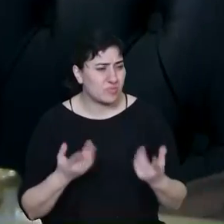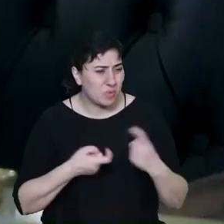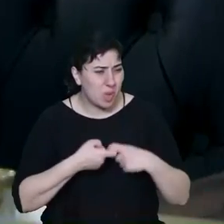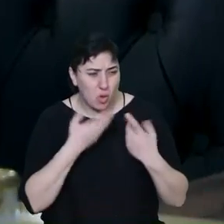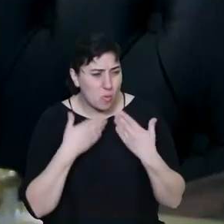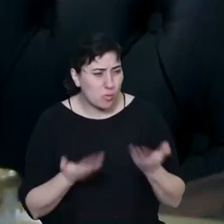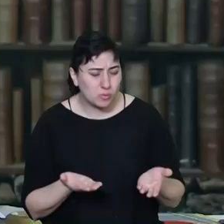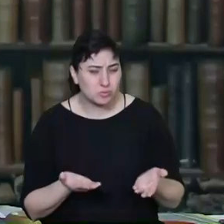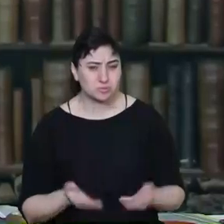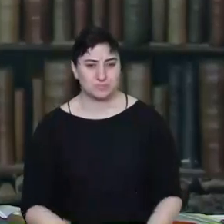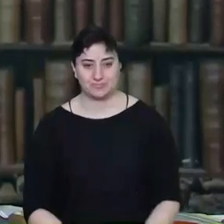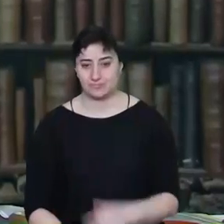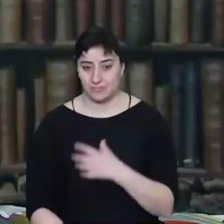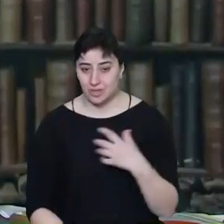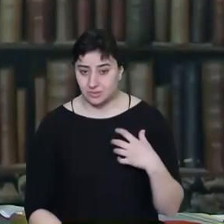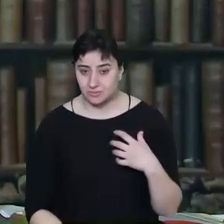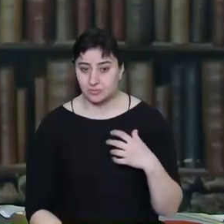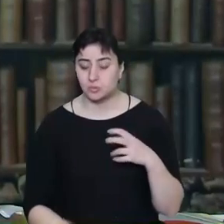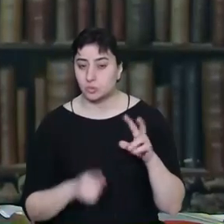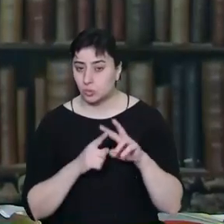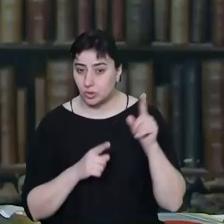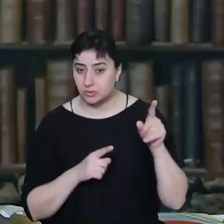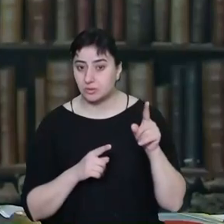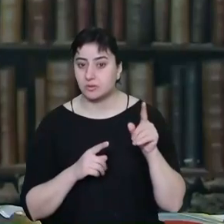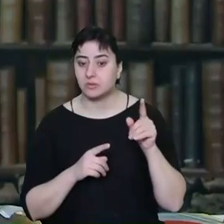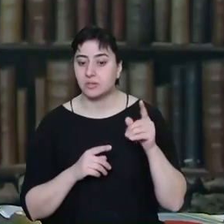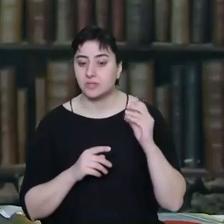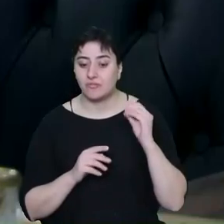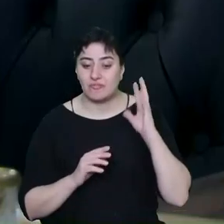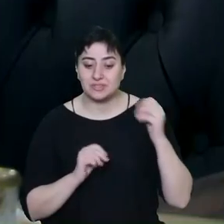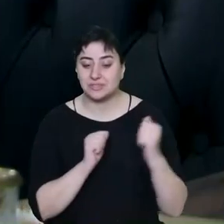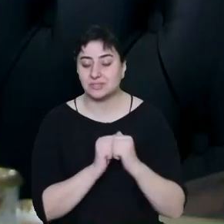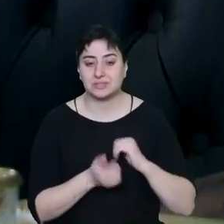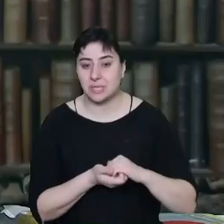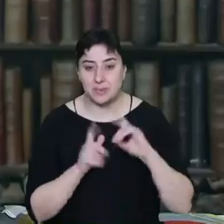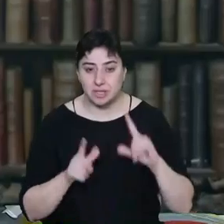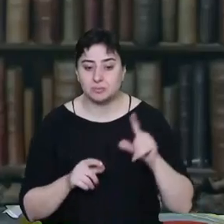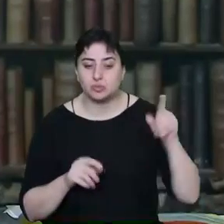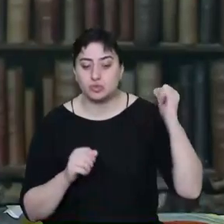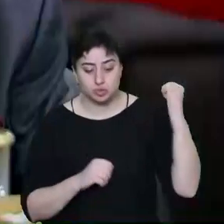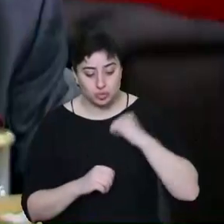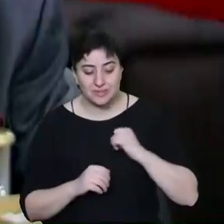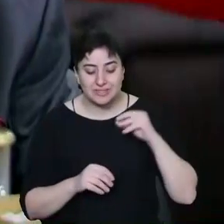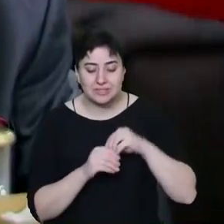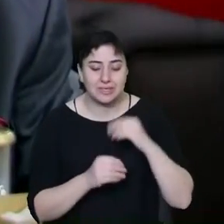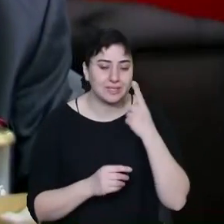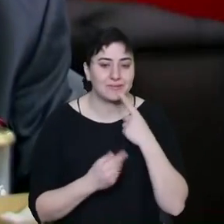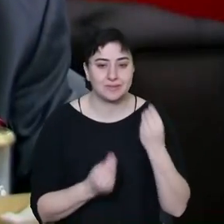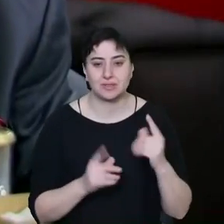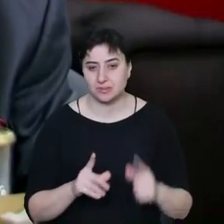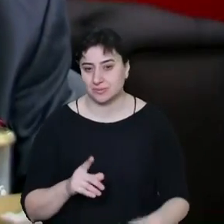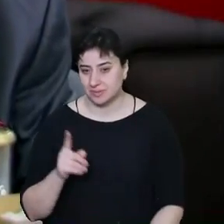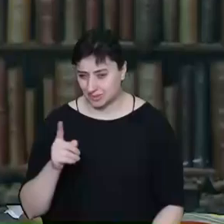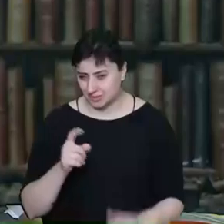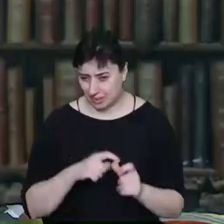var şimdi bununla sen? Anneciğim, Nurhan'la daha fazla yakınlaşmam lazım. Düşmanı içten çökerteceğim. Eski Sarp